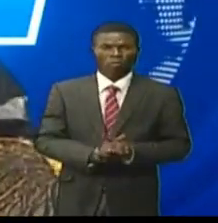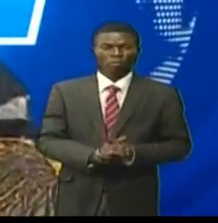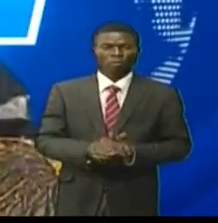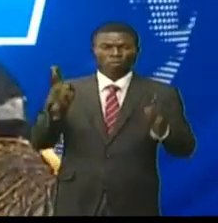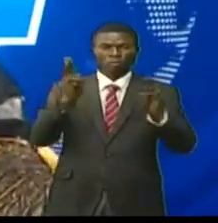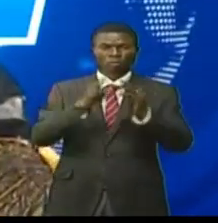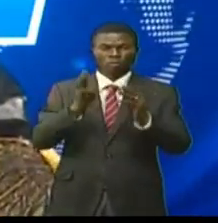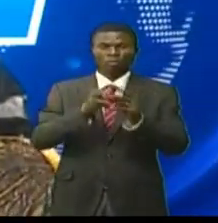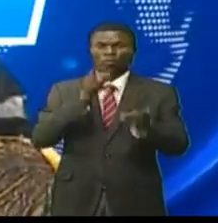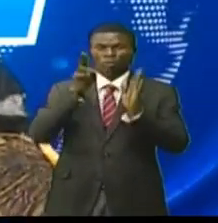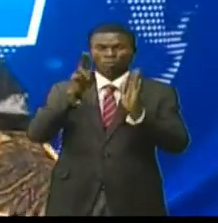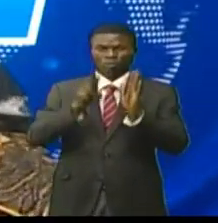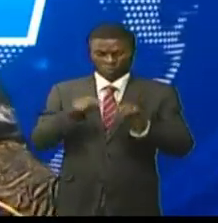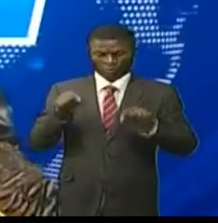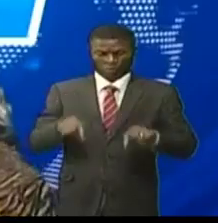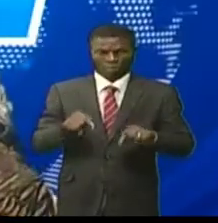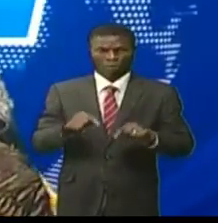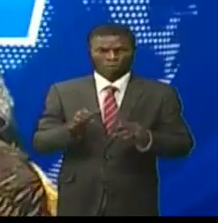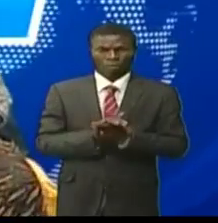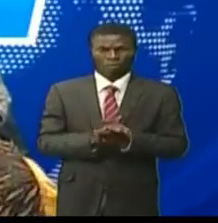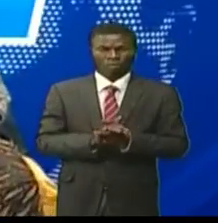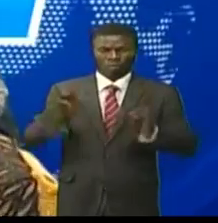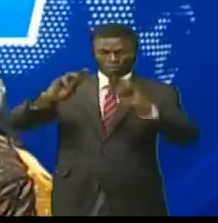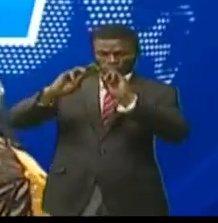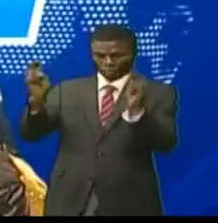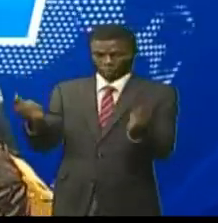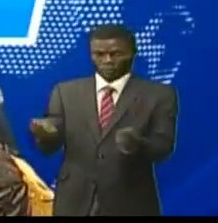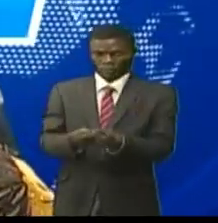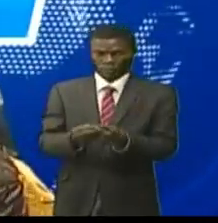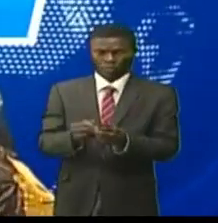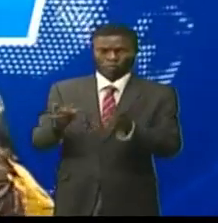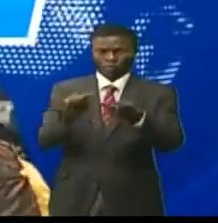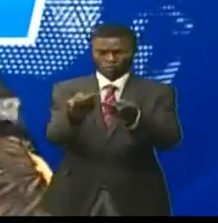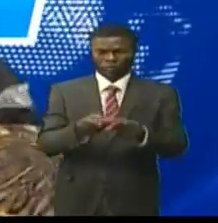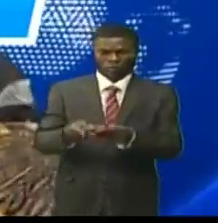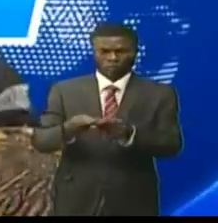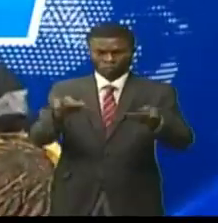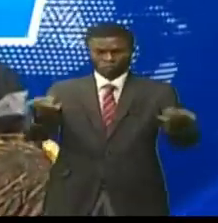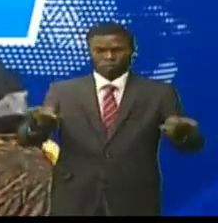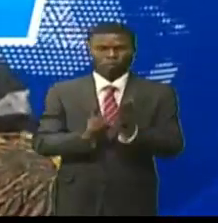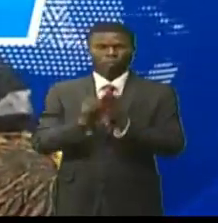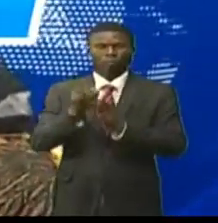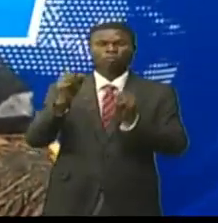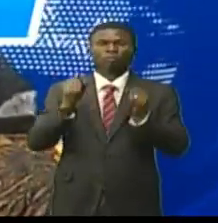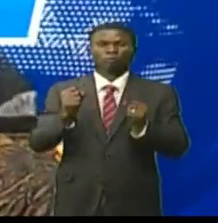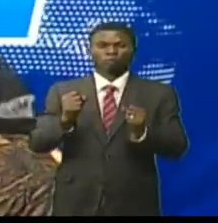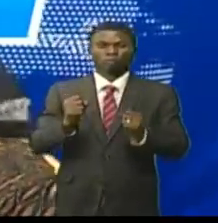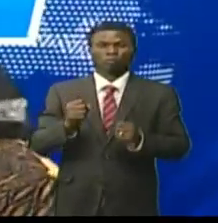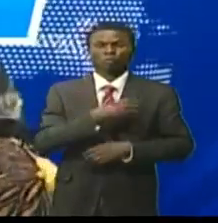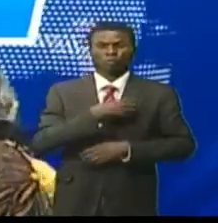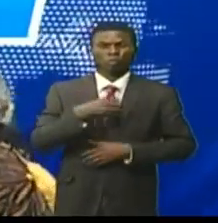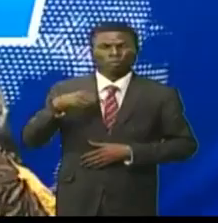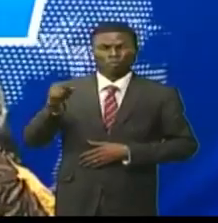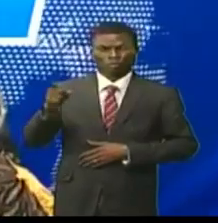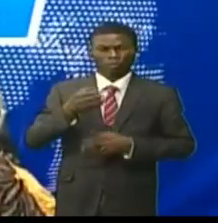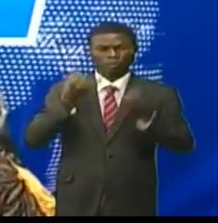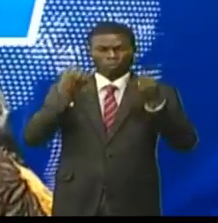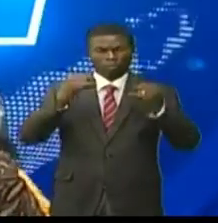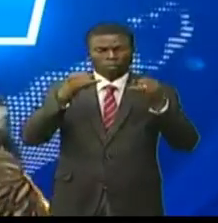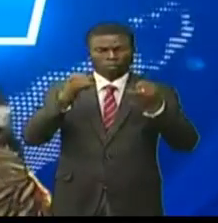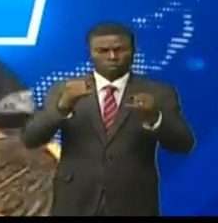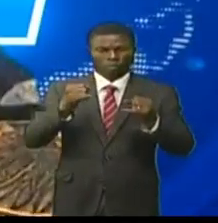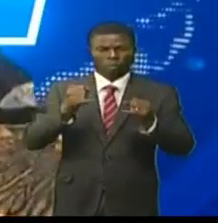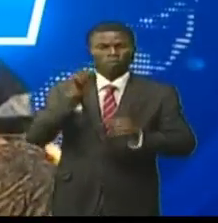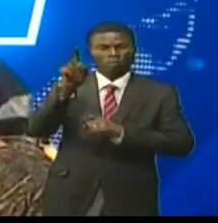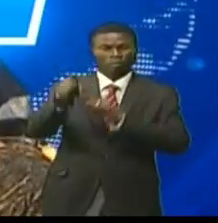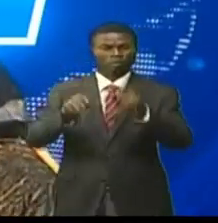Du Parlement, cette fois-ci du côté de la Commission Environnement et Développement Durable, Sylvie Mouembo nous informe de